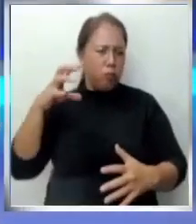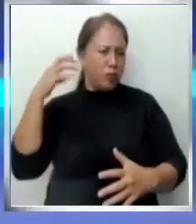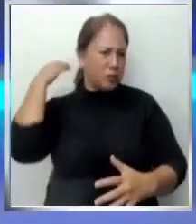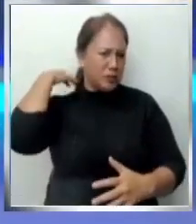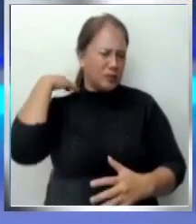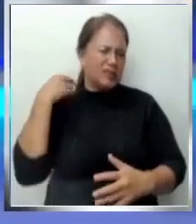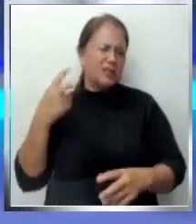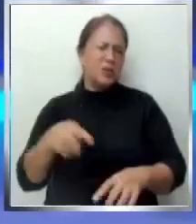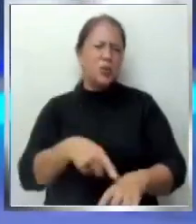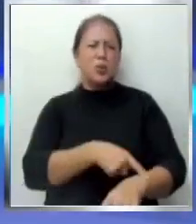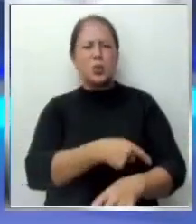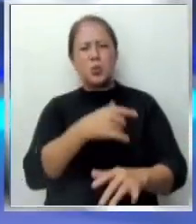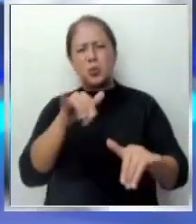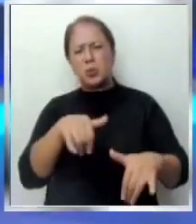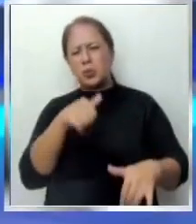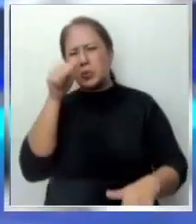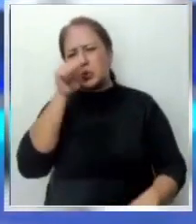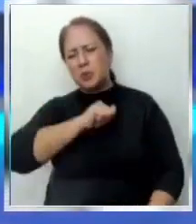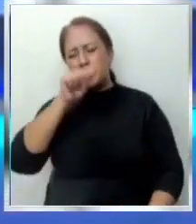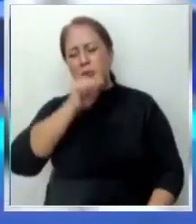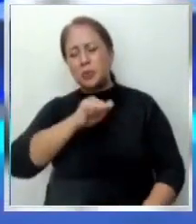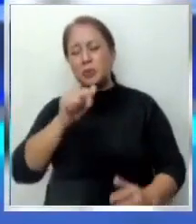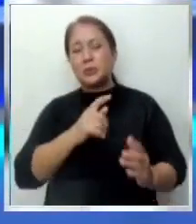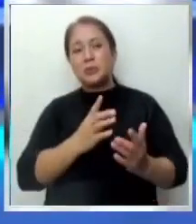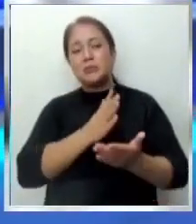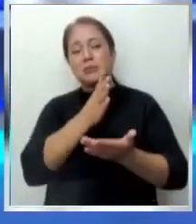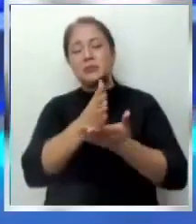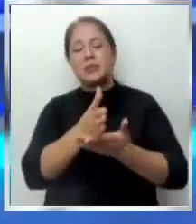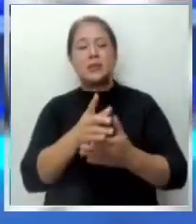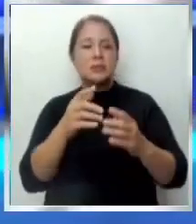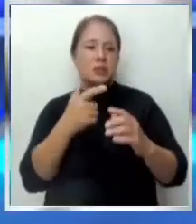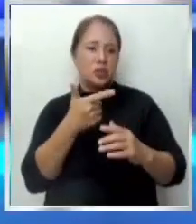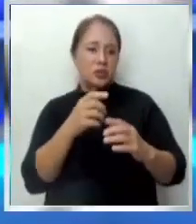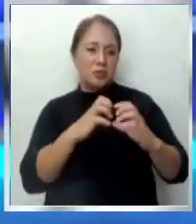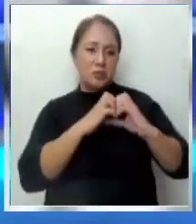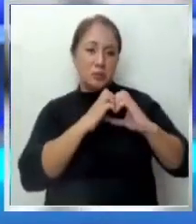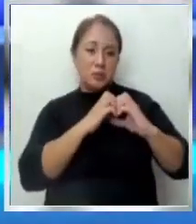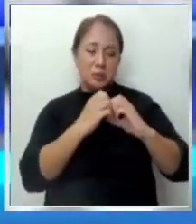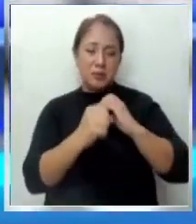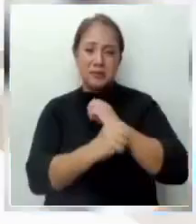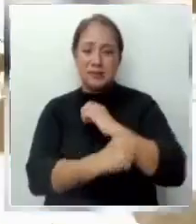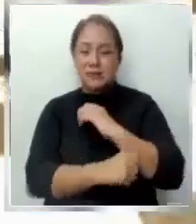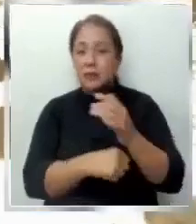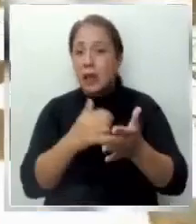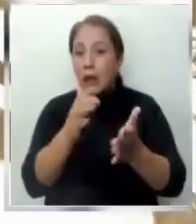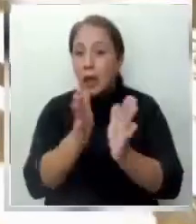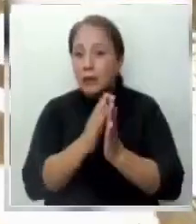bata, lumapit na sila sa GMA Kapuso Foundation para humingi ng tulong.